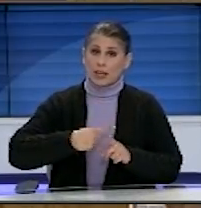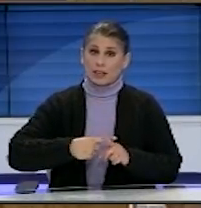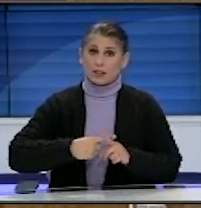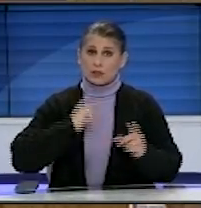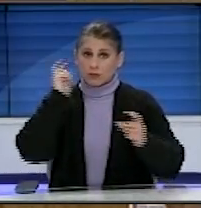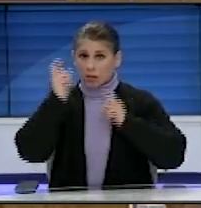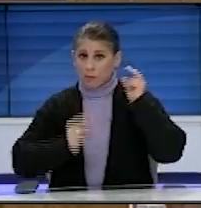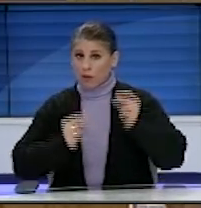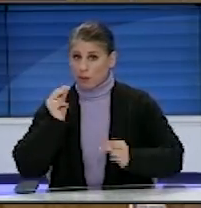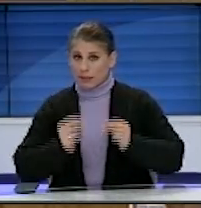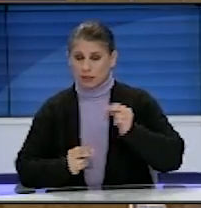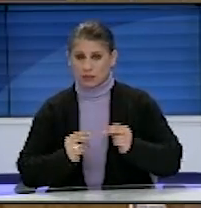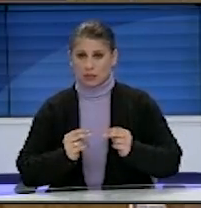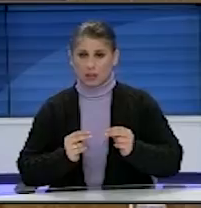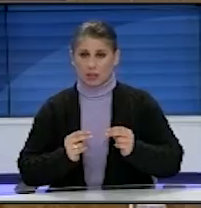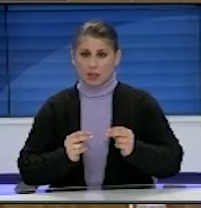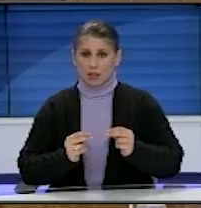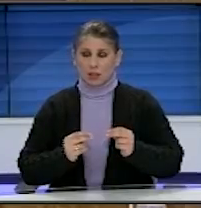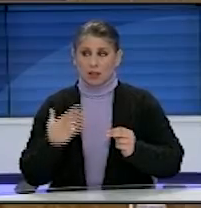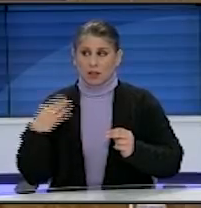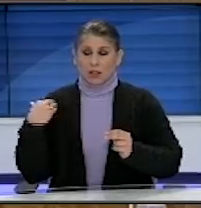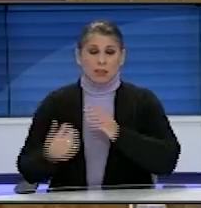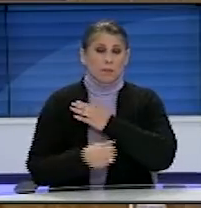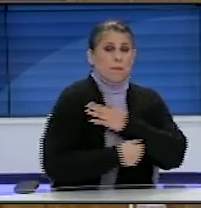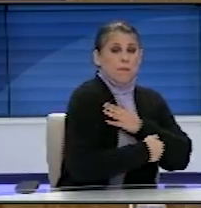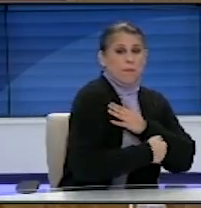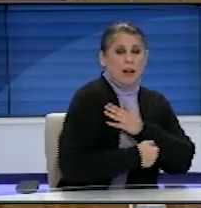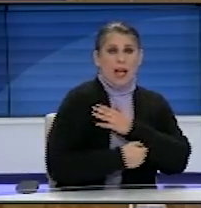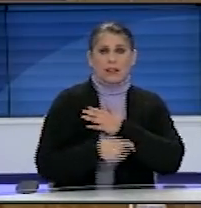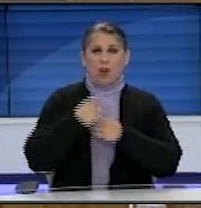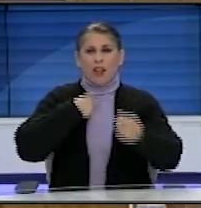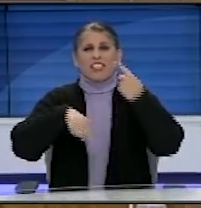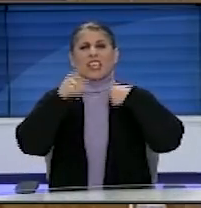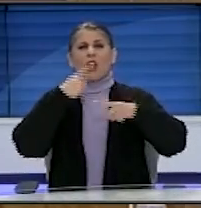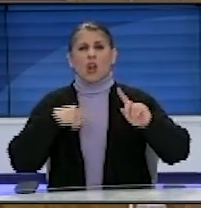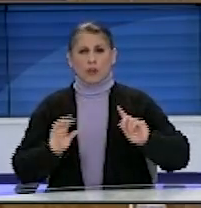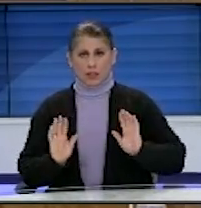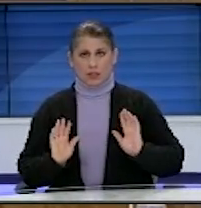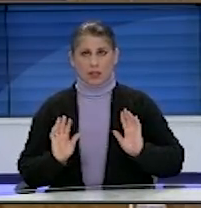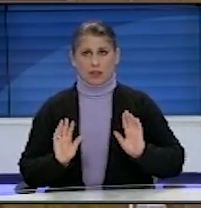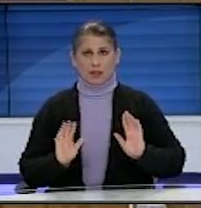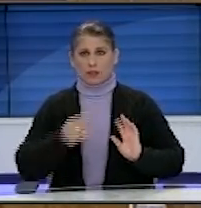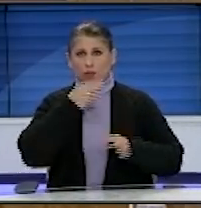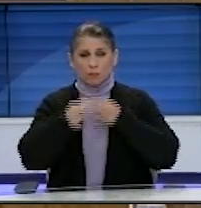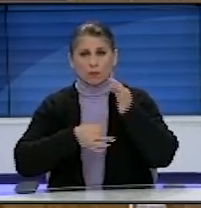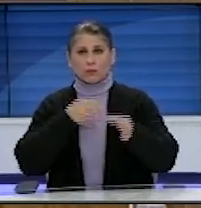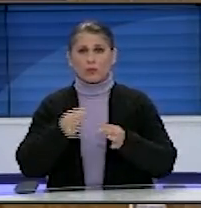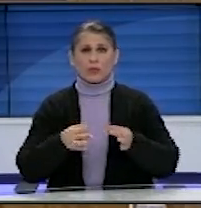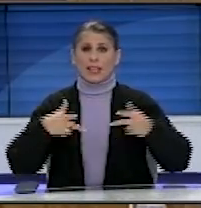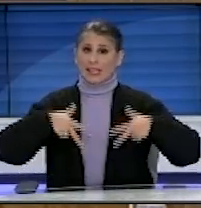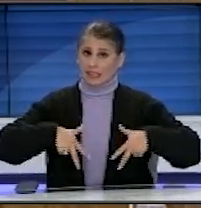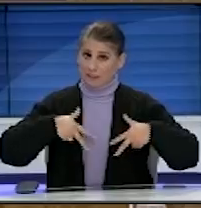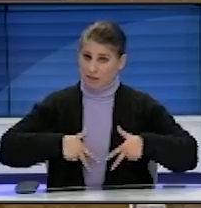λαό να προβληματιστεί, να γυρίσει την πλάτη σε όλα αυτά τα προσχήματα που του αραδιάζει και